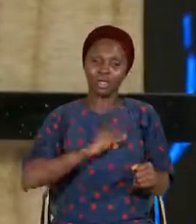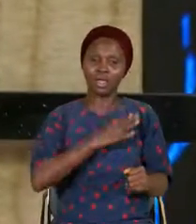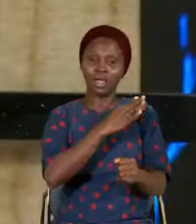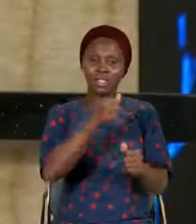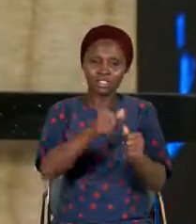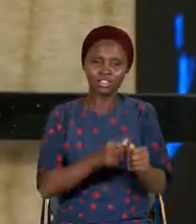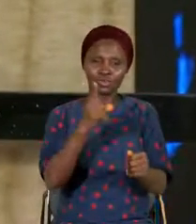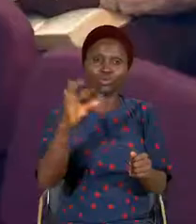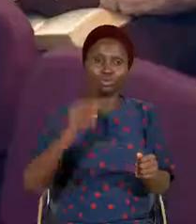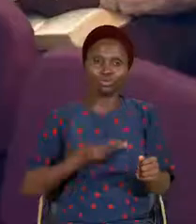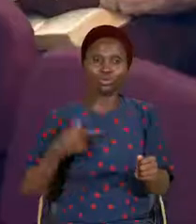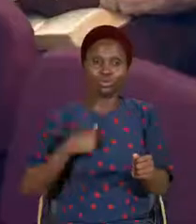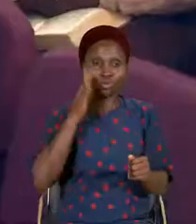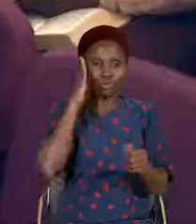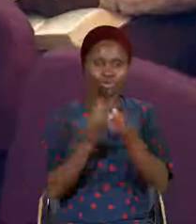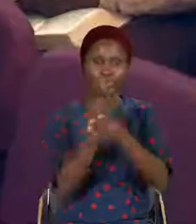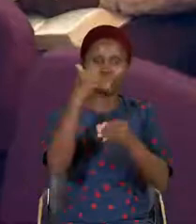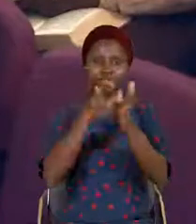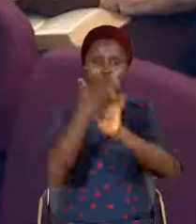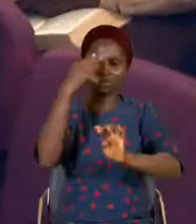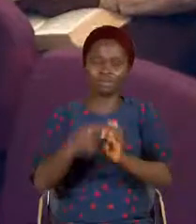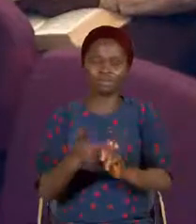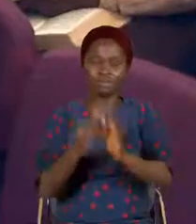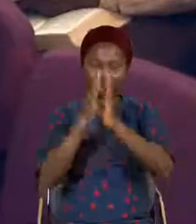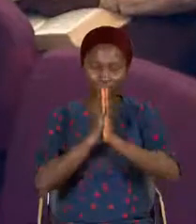chacun de nous puissions croître au nom de Jésus.